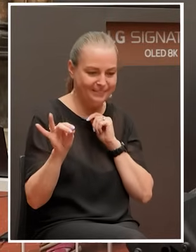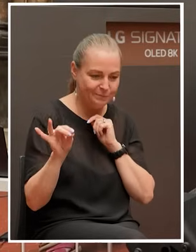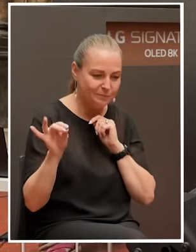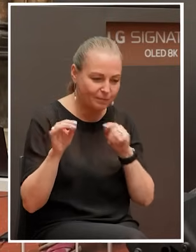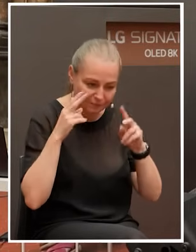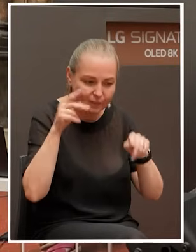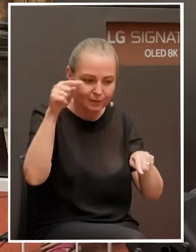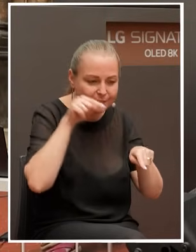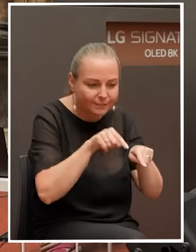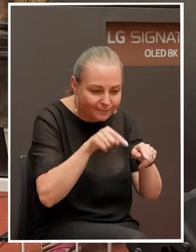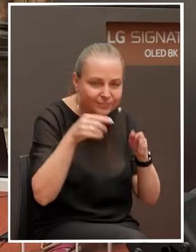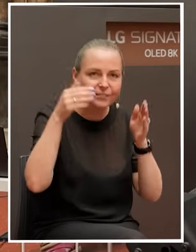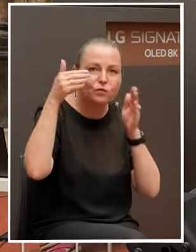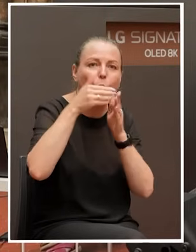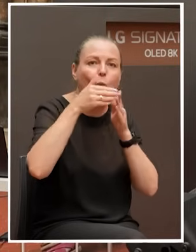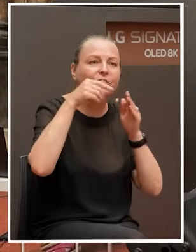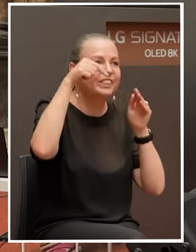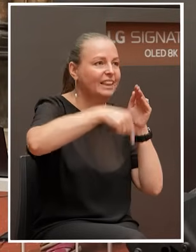Вот видите, там они в левом нижнем углу.